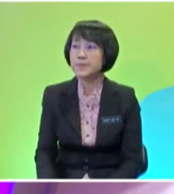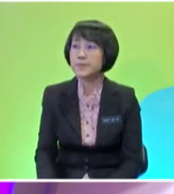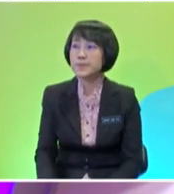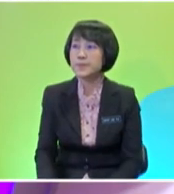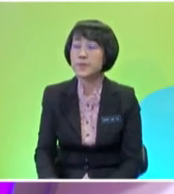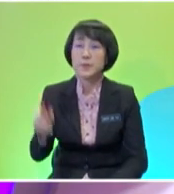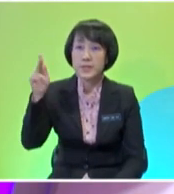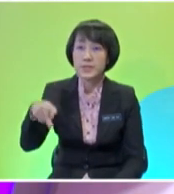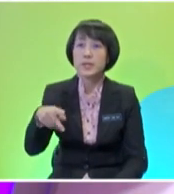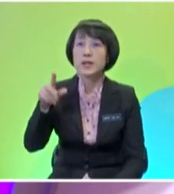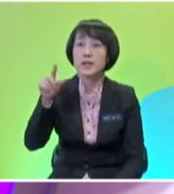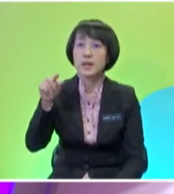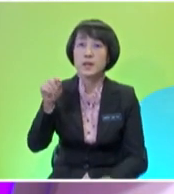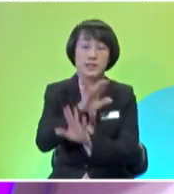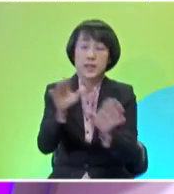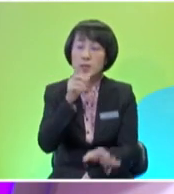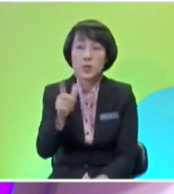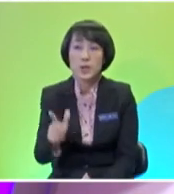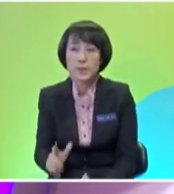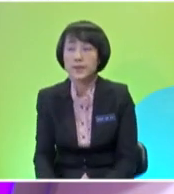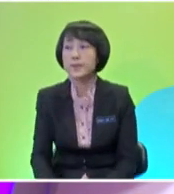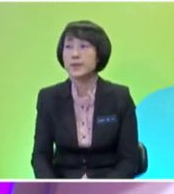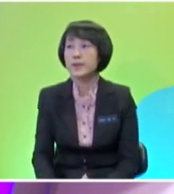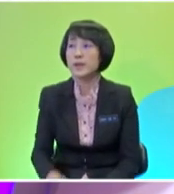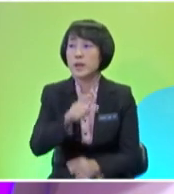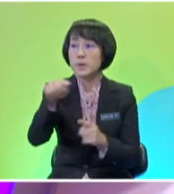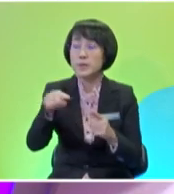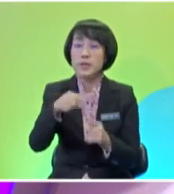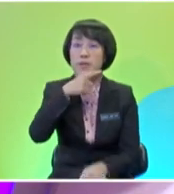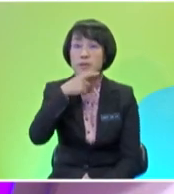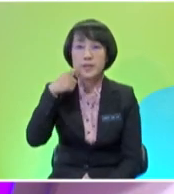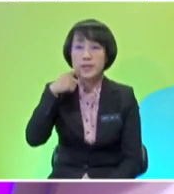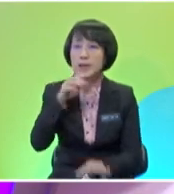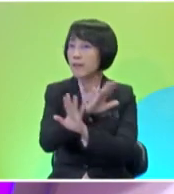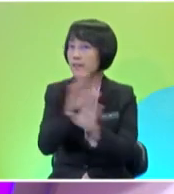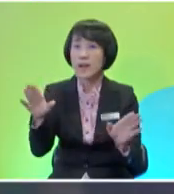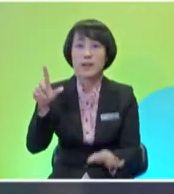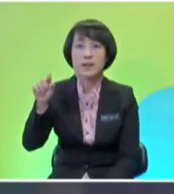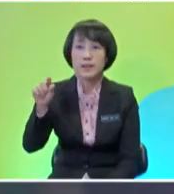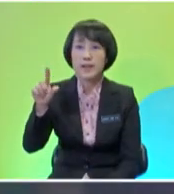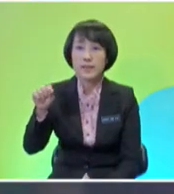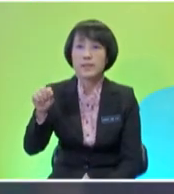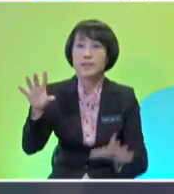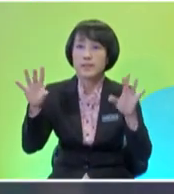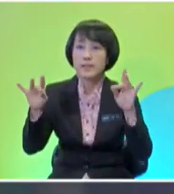jangan kering. Okey, jangan terlalu lama lah sebab bila dia kering dia tak lekat. Okey, bila tak lekat tu susahlah kita nak buat. Okey,